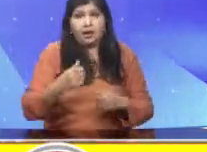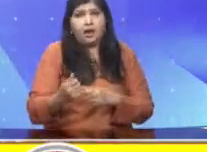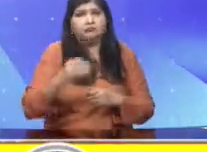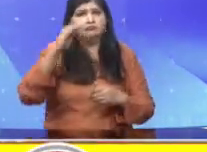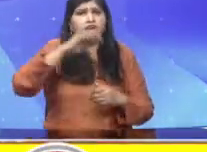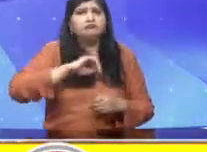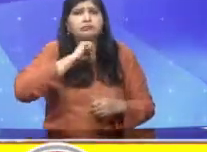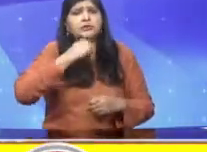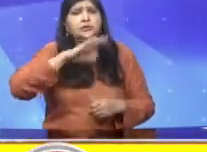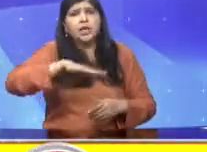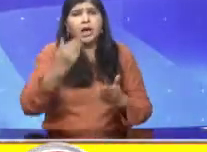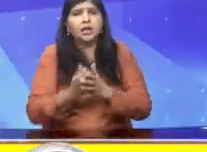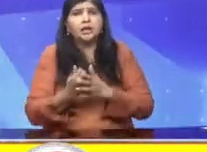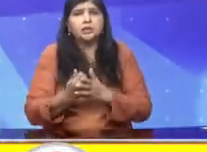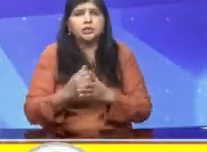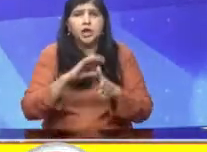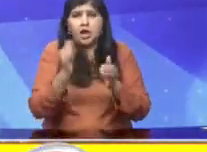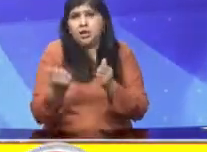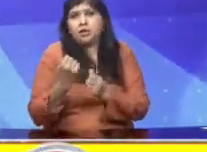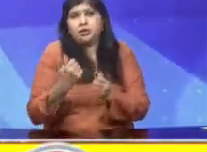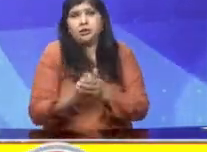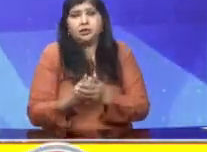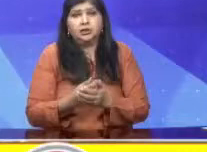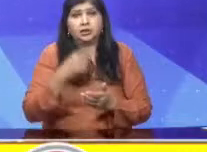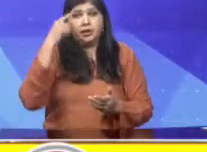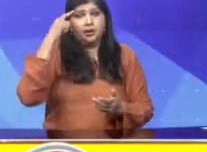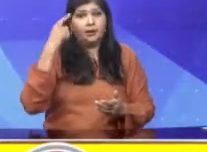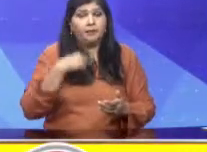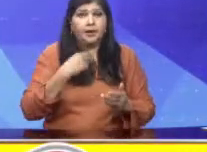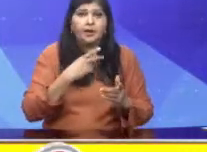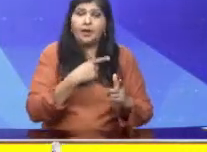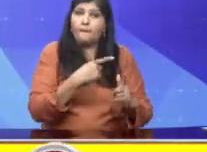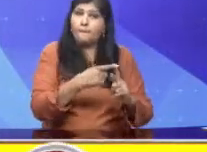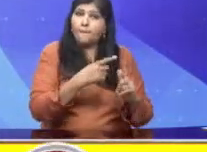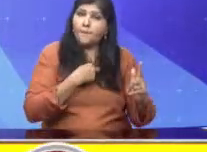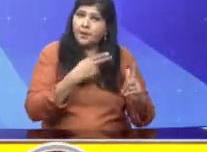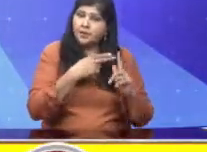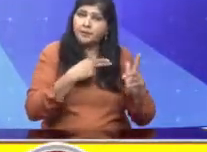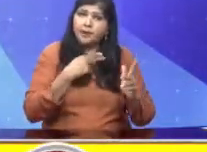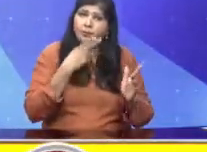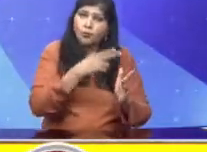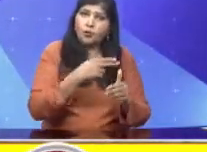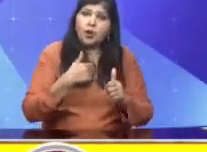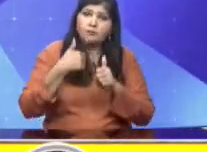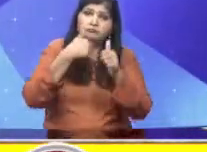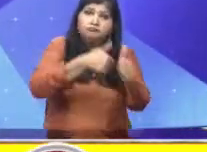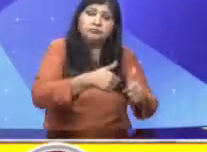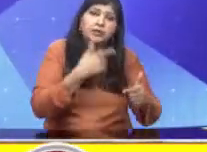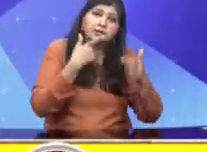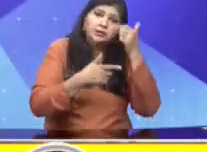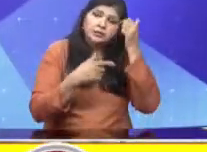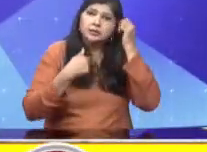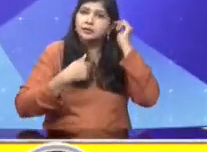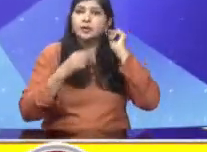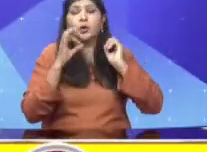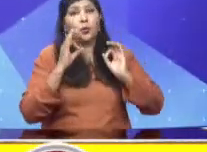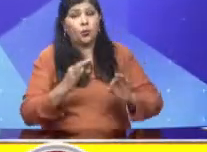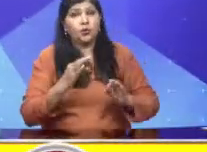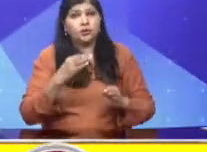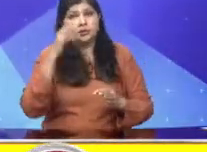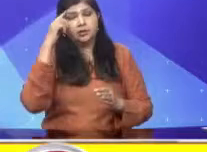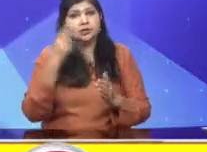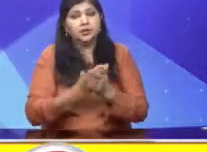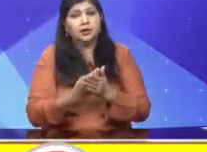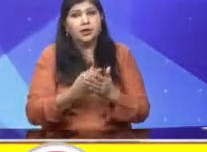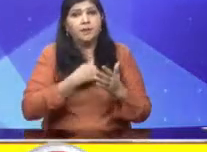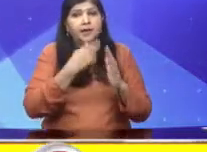के सुजाव मन की बात को दिशा दे रहे हैं मैं इसे बहुत अच्छे संकेत के रुप में देखता हूँ मन की बात